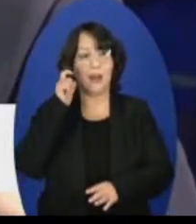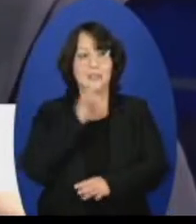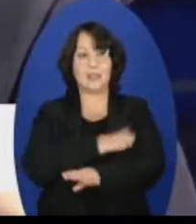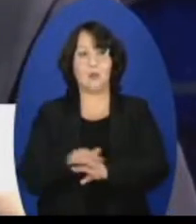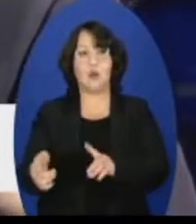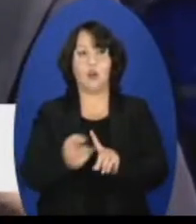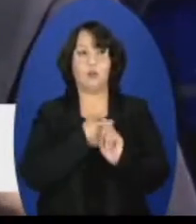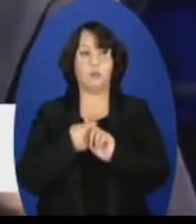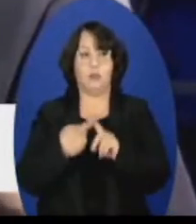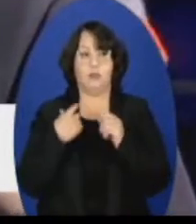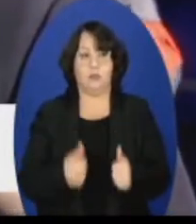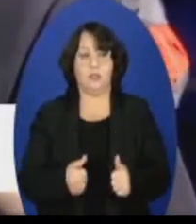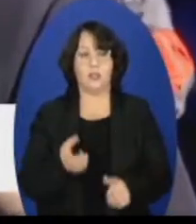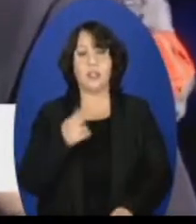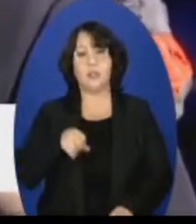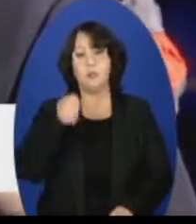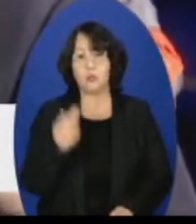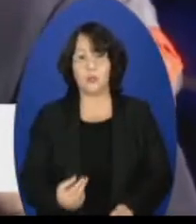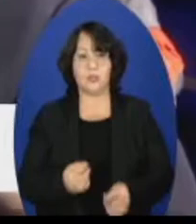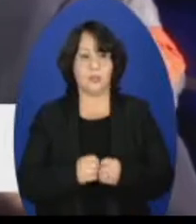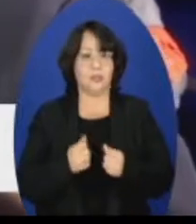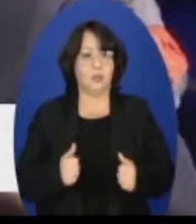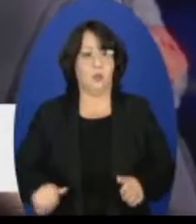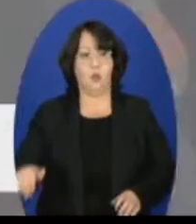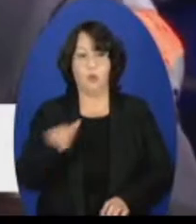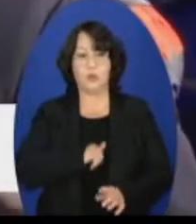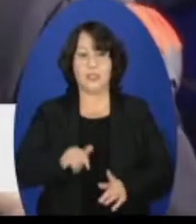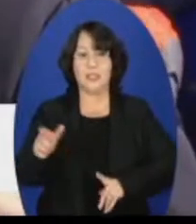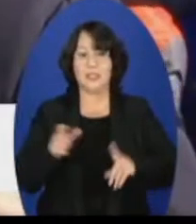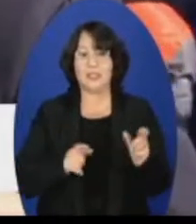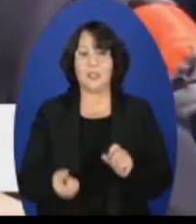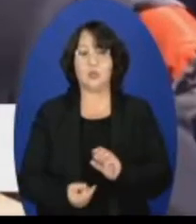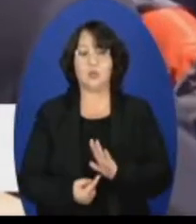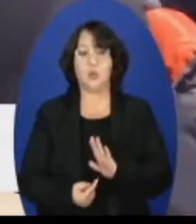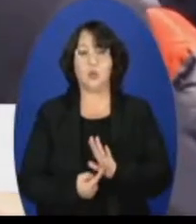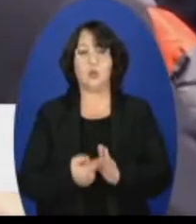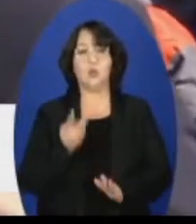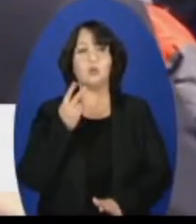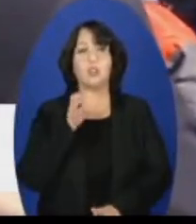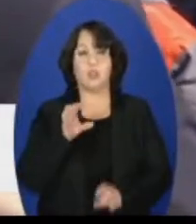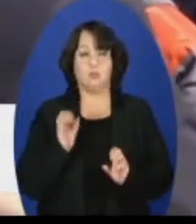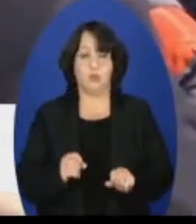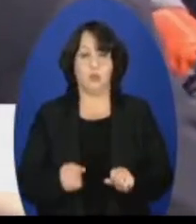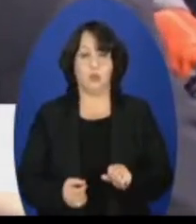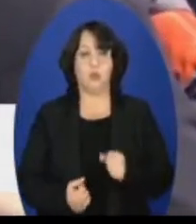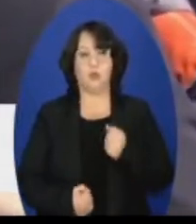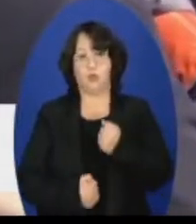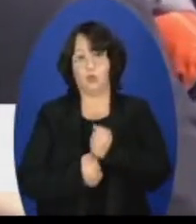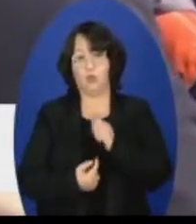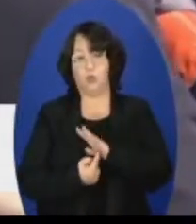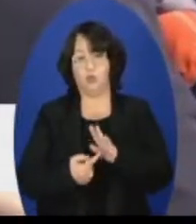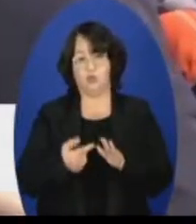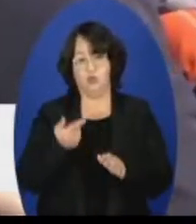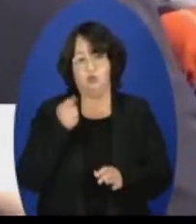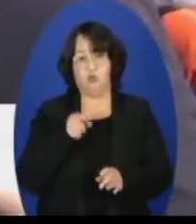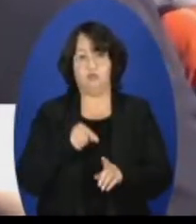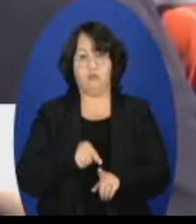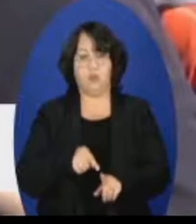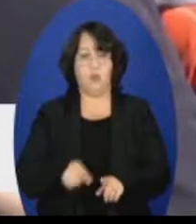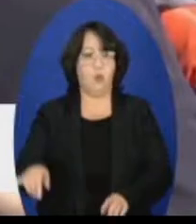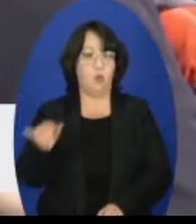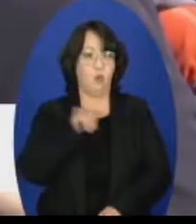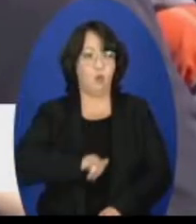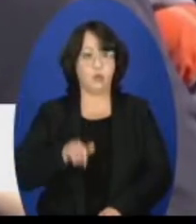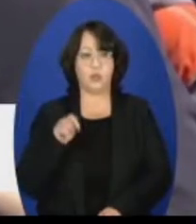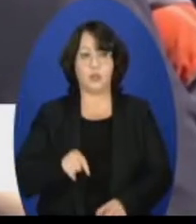Энэ дэд үтсийг бид нар хийж чадсанараа улсын маань эдийн засгийн хөгжлийн суур үндэс болно. Тулгуур үзүүлэлтүүдийнх нэг. Тийм учраас одоо улс